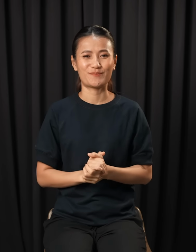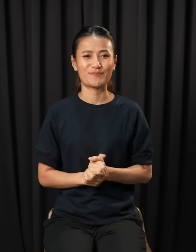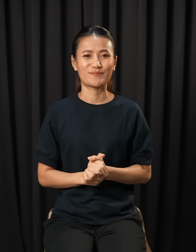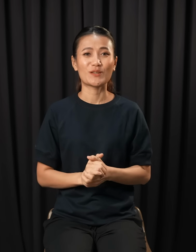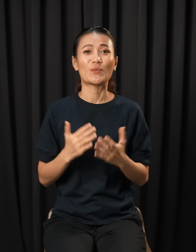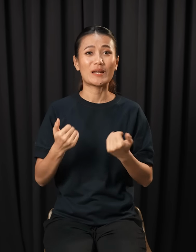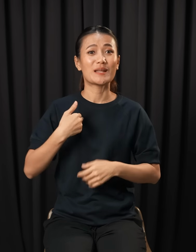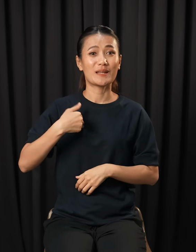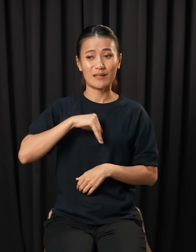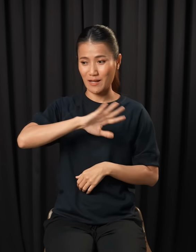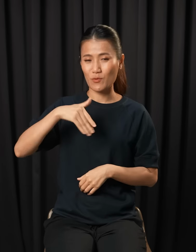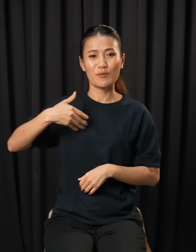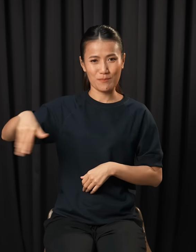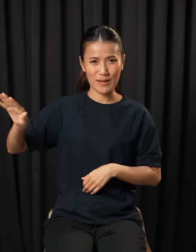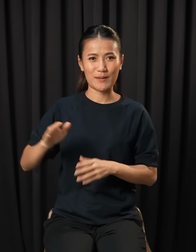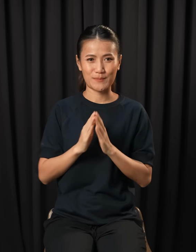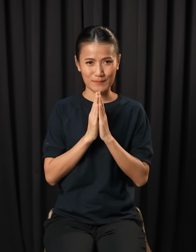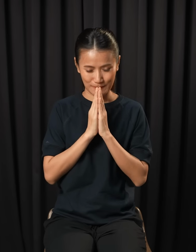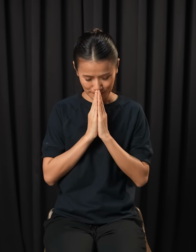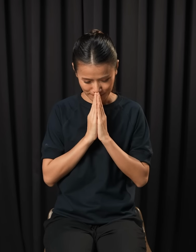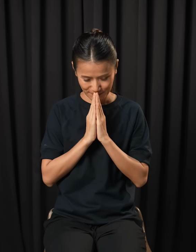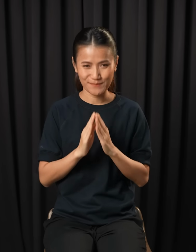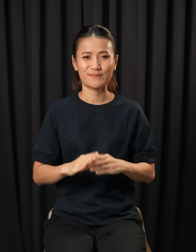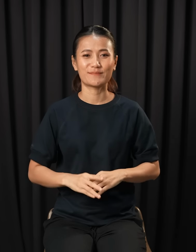นี้ เจ้าของเจ้า ขอบคุณคุณพิธามากมากเล